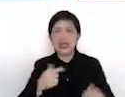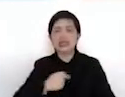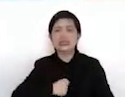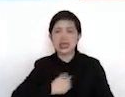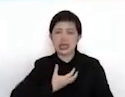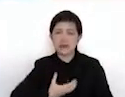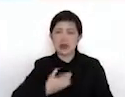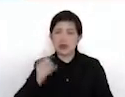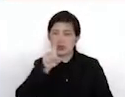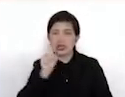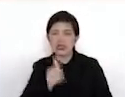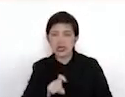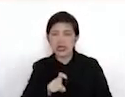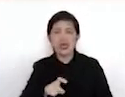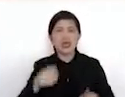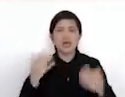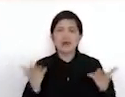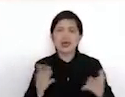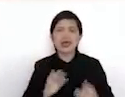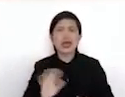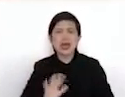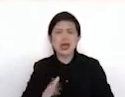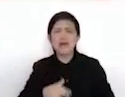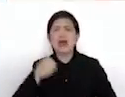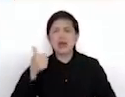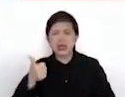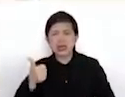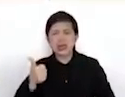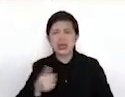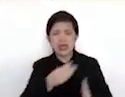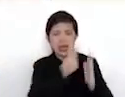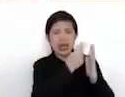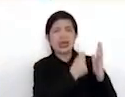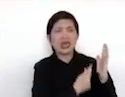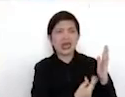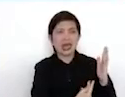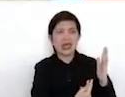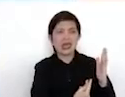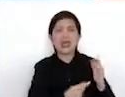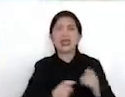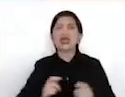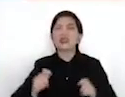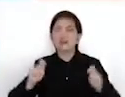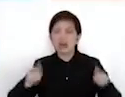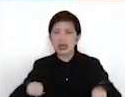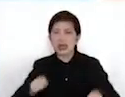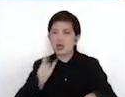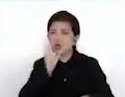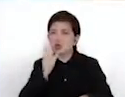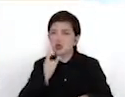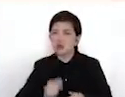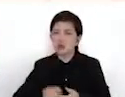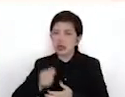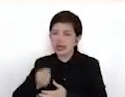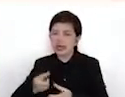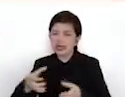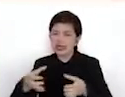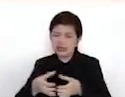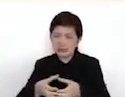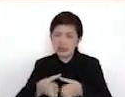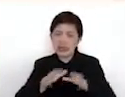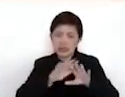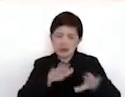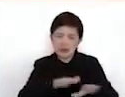kami adalah Apakah tidak lebih baik digunakan untuk membiayai suatu tim yang membina